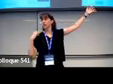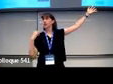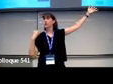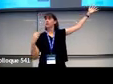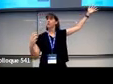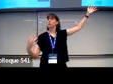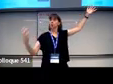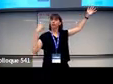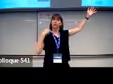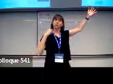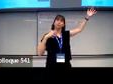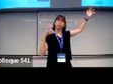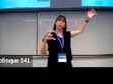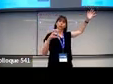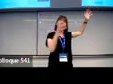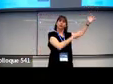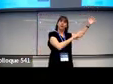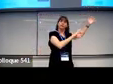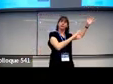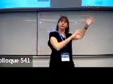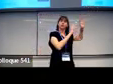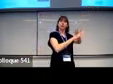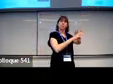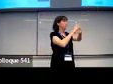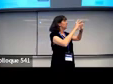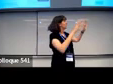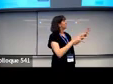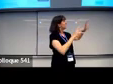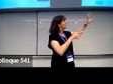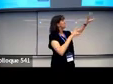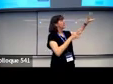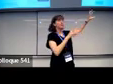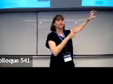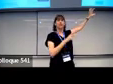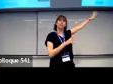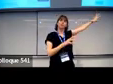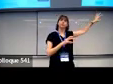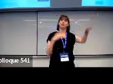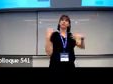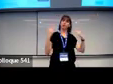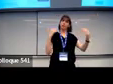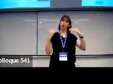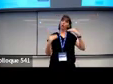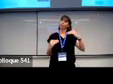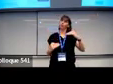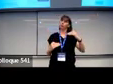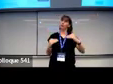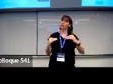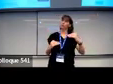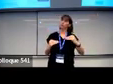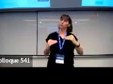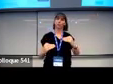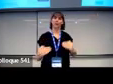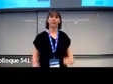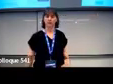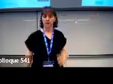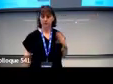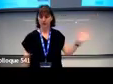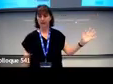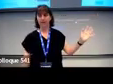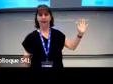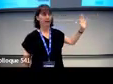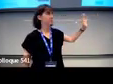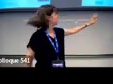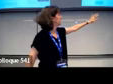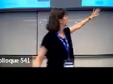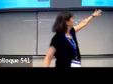pour aller chercher une figure d'un article. Puis, je peux l'expliquer en détail aux étudiants à leur niveau de bac. Là, qu'ils comprennent. Ça,